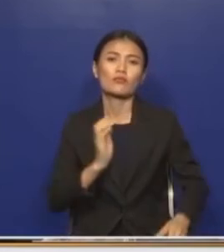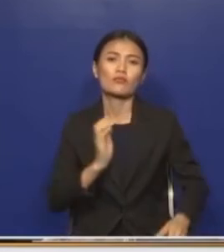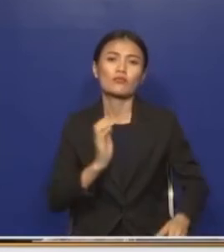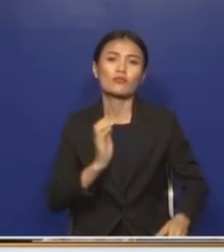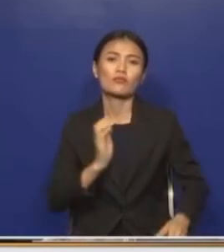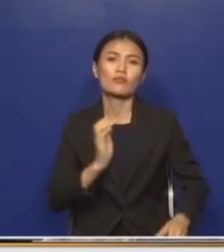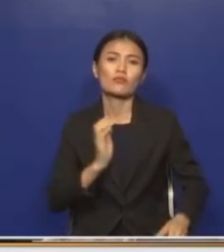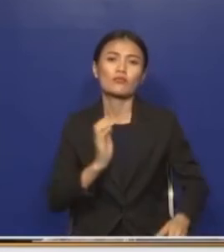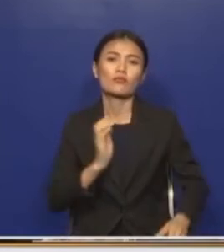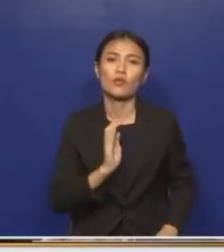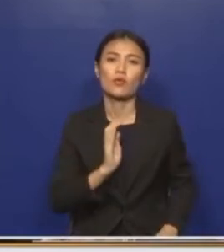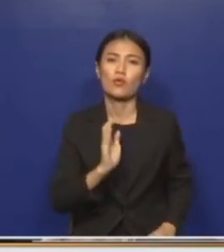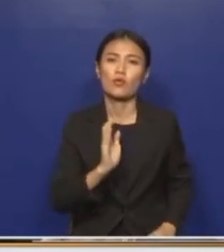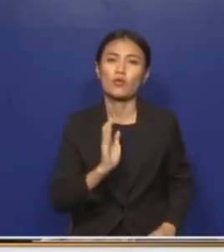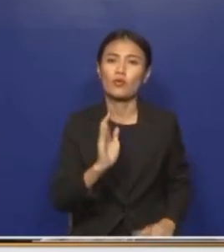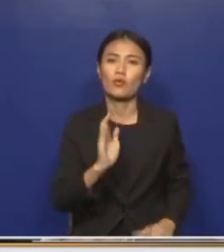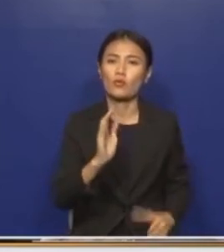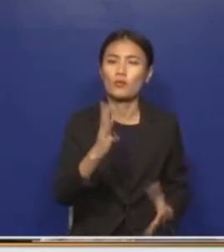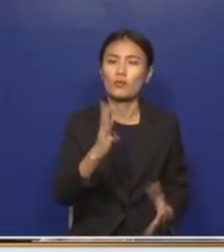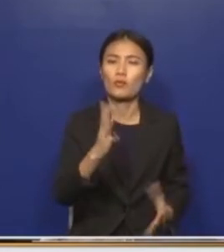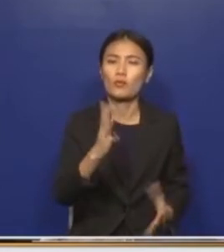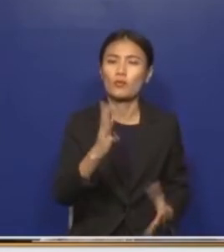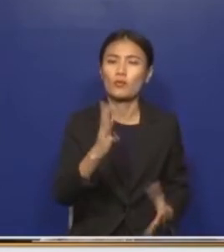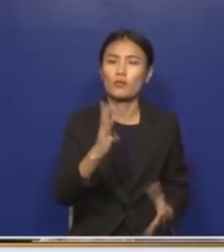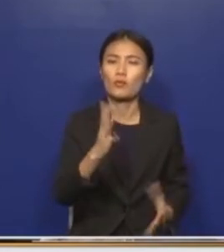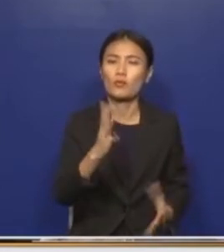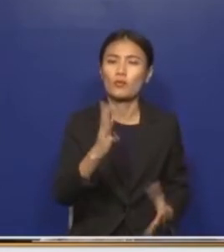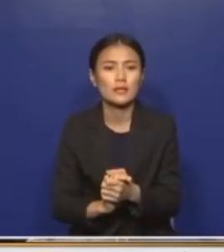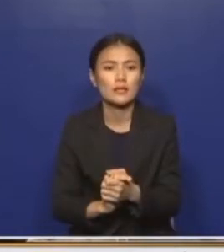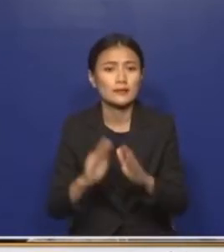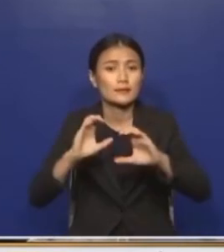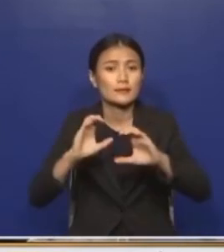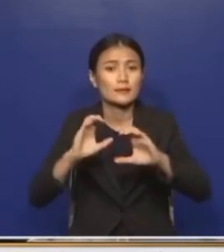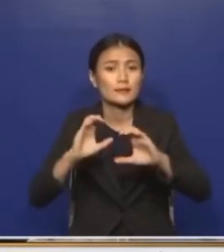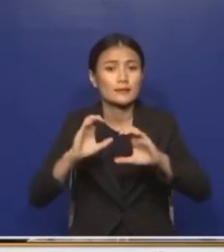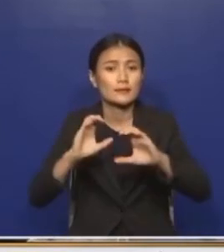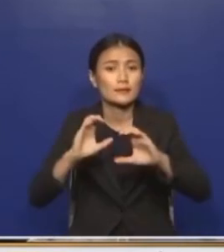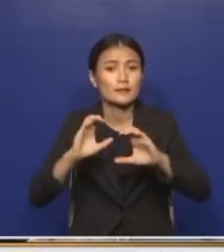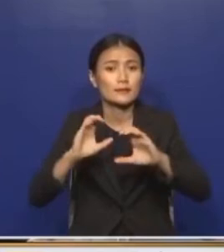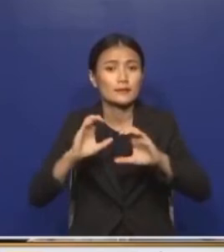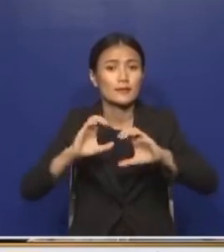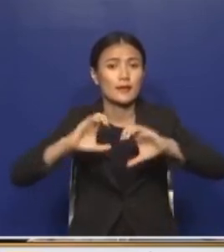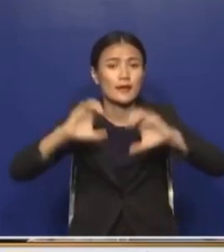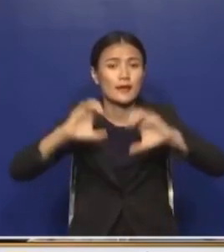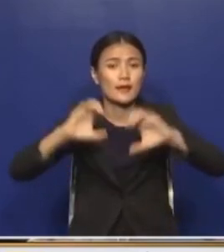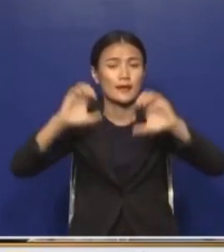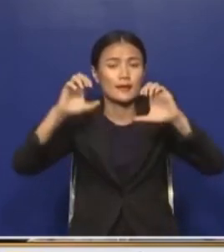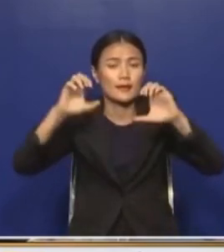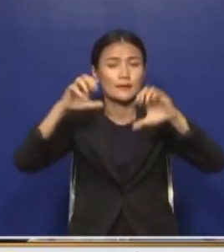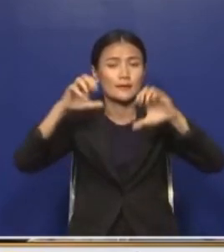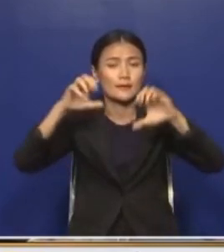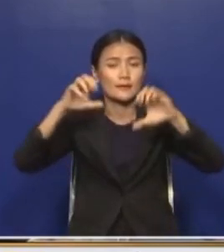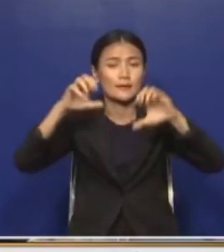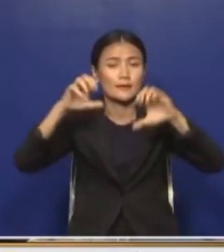แทรกแซงกระบวนการยุติธรรมการบริหารราชการแผ่นดินของพลเอกประยุทธ์จันทร์โอชาได้ก่